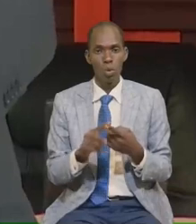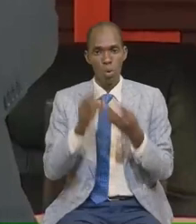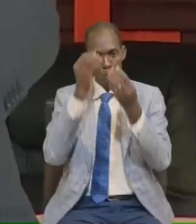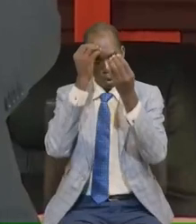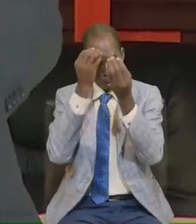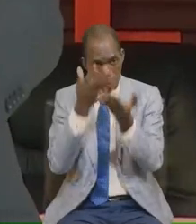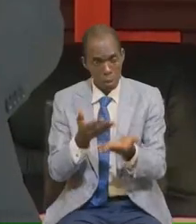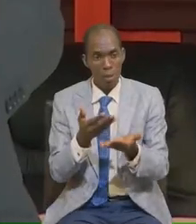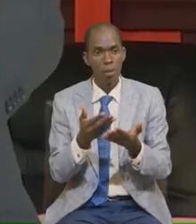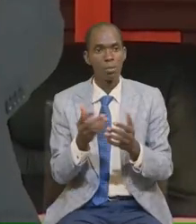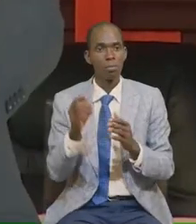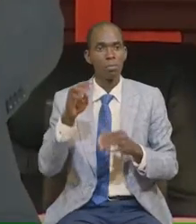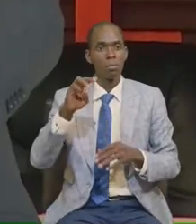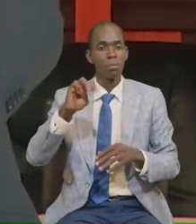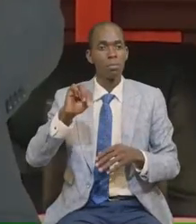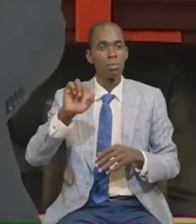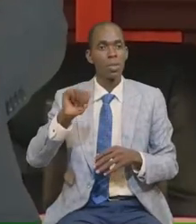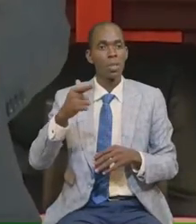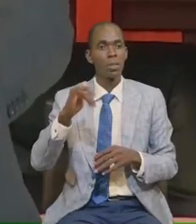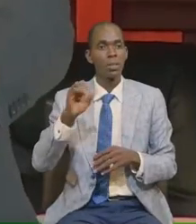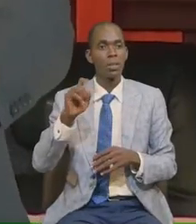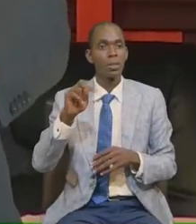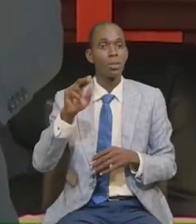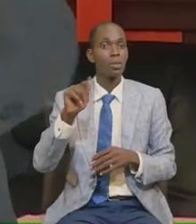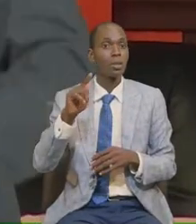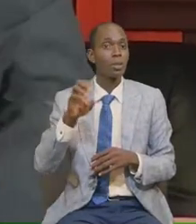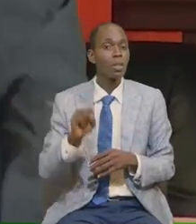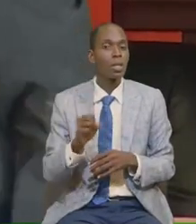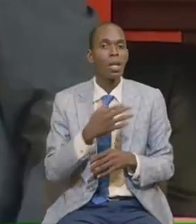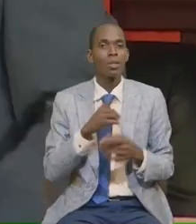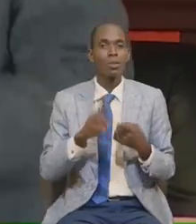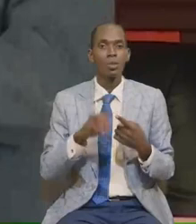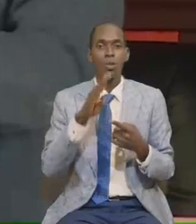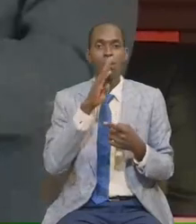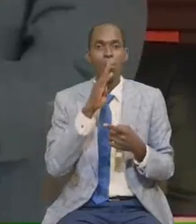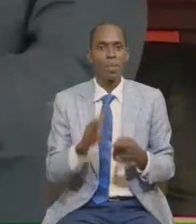et d'être prêt à toute bonne œuvre